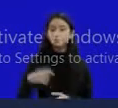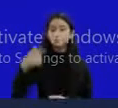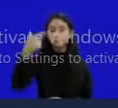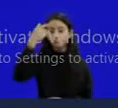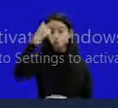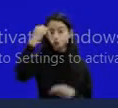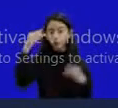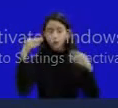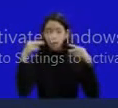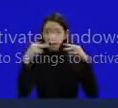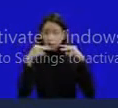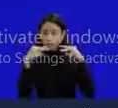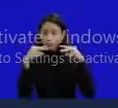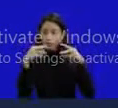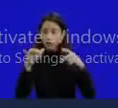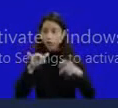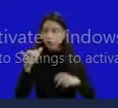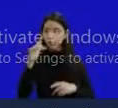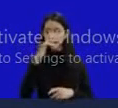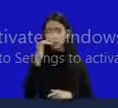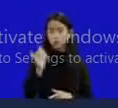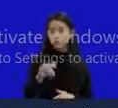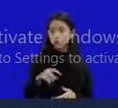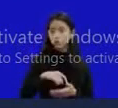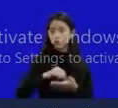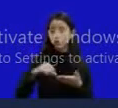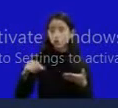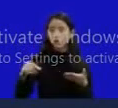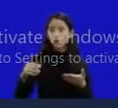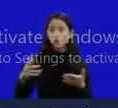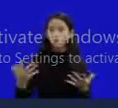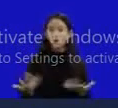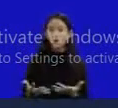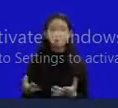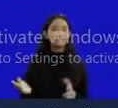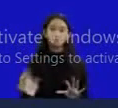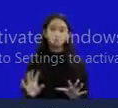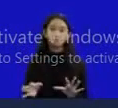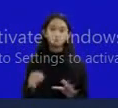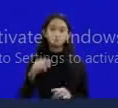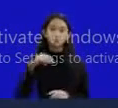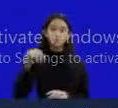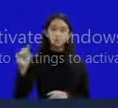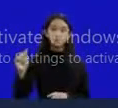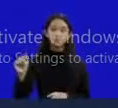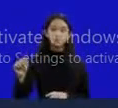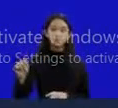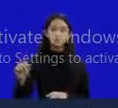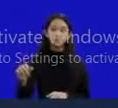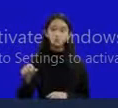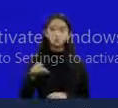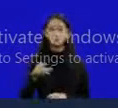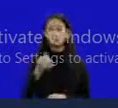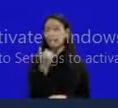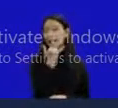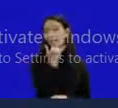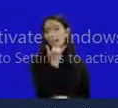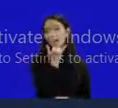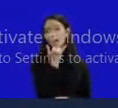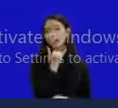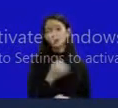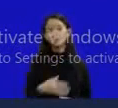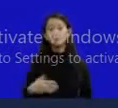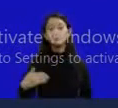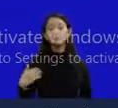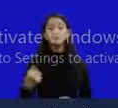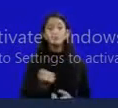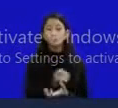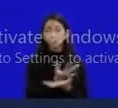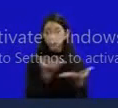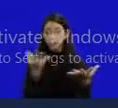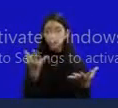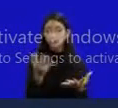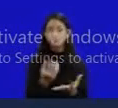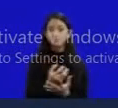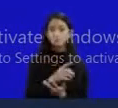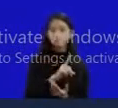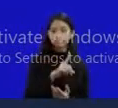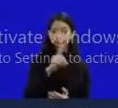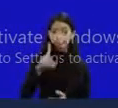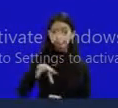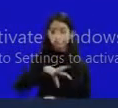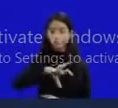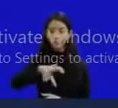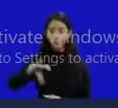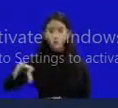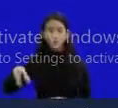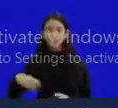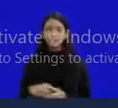bahwa itu seperti sekolah biasa ini tidak benar dan mohon juga dibantu disosialisasikan di masing-masing daerah